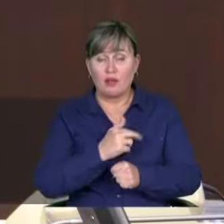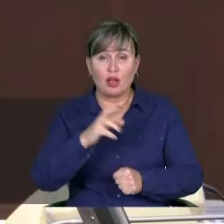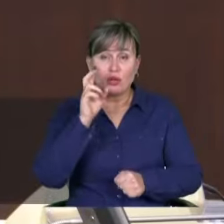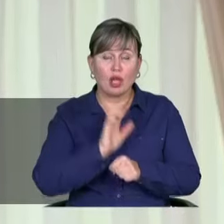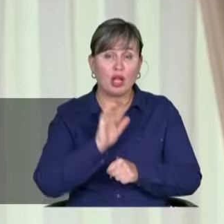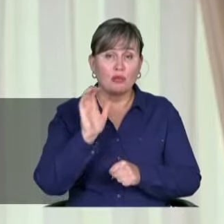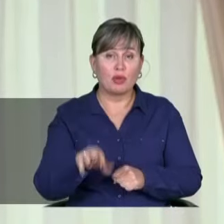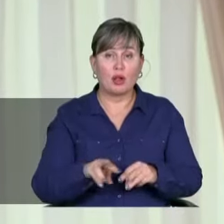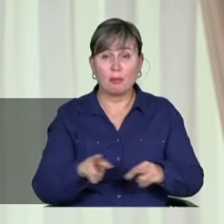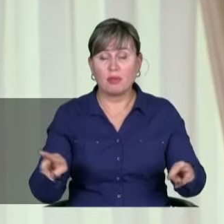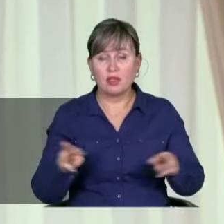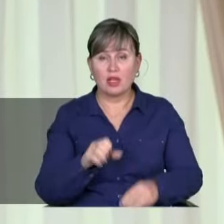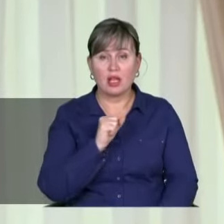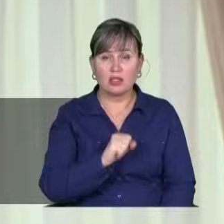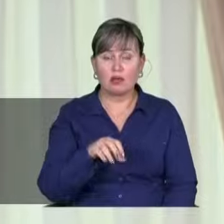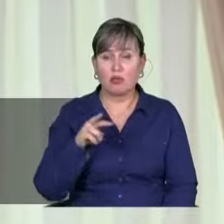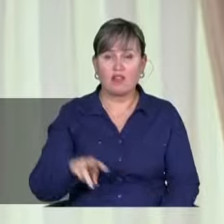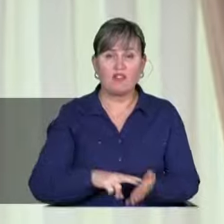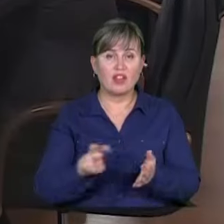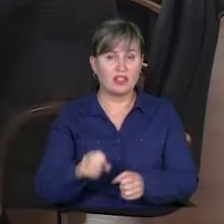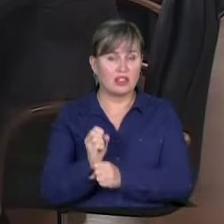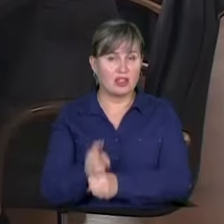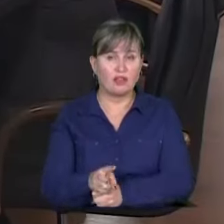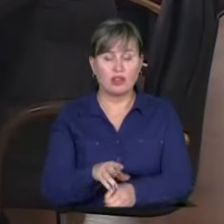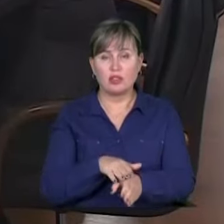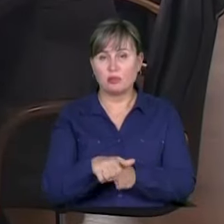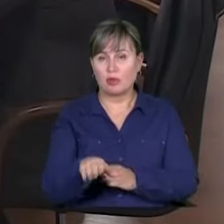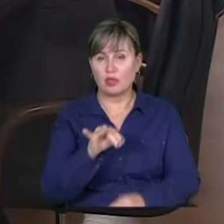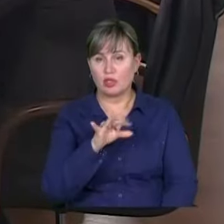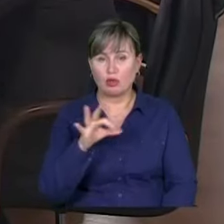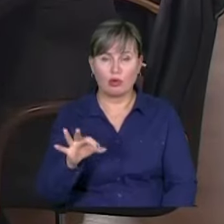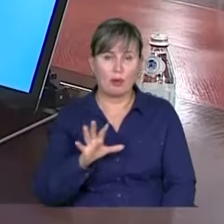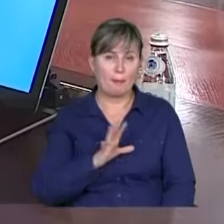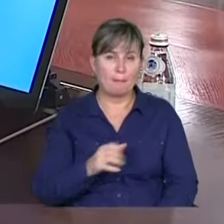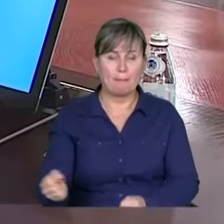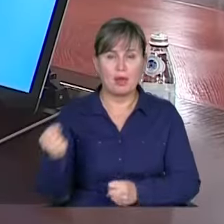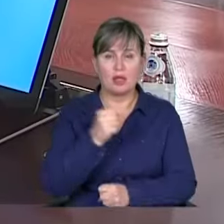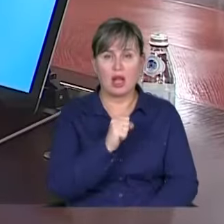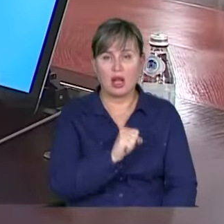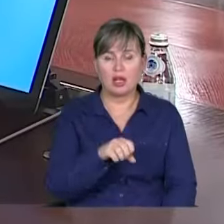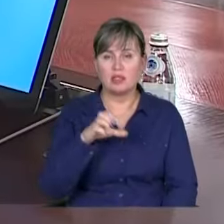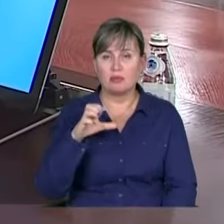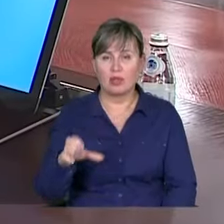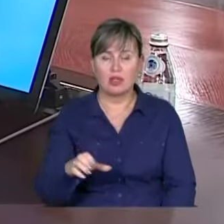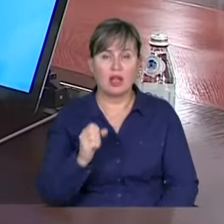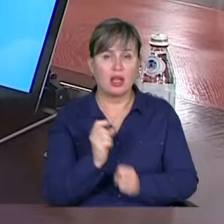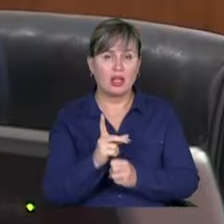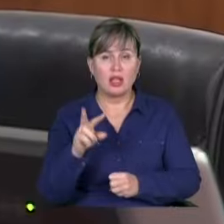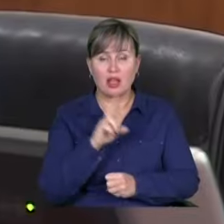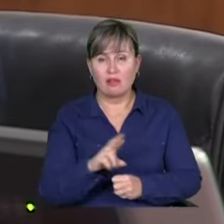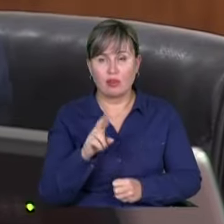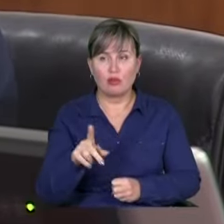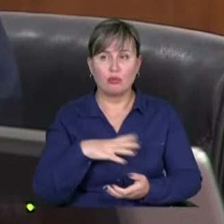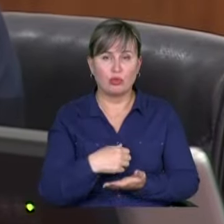отправил кабинет министров Аскара Мамина в отставку. Исполняющим обязанности тогда был назначен Алихан Смаилов. 11 января он